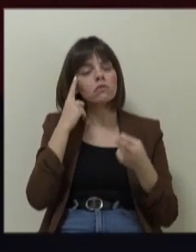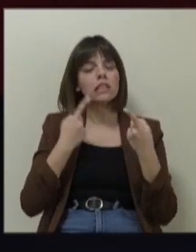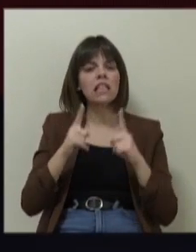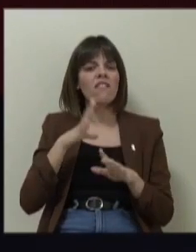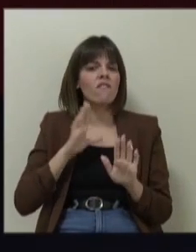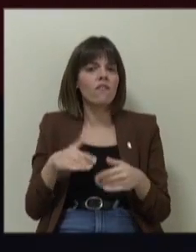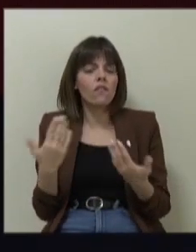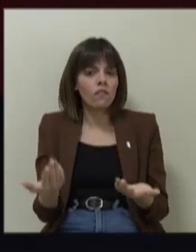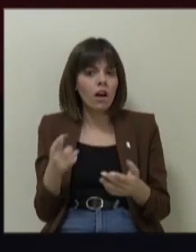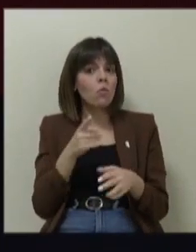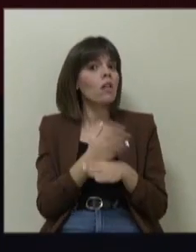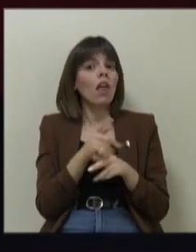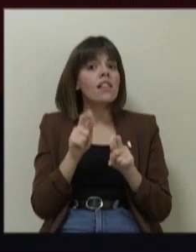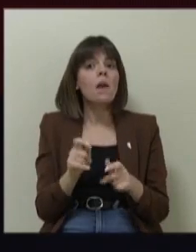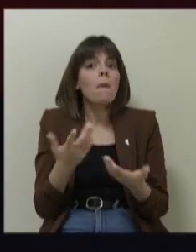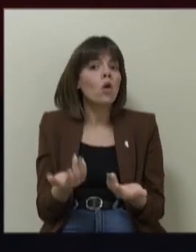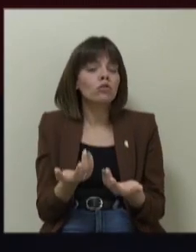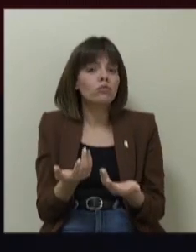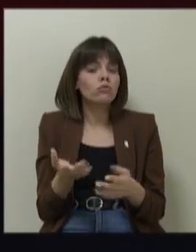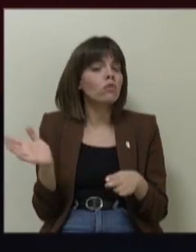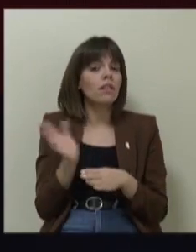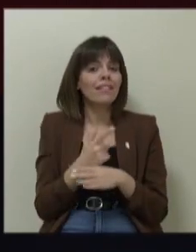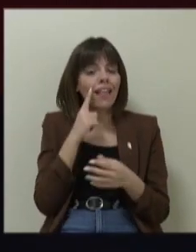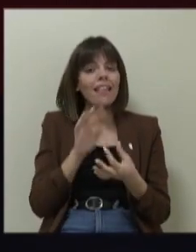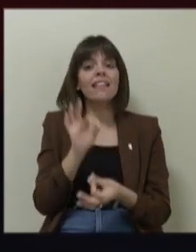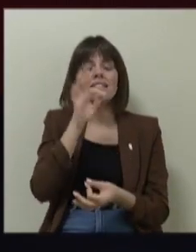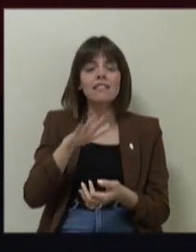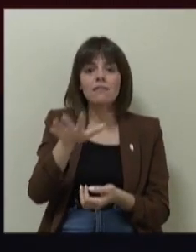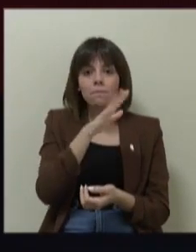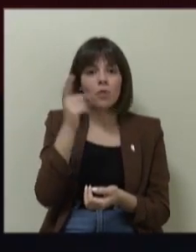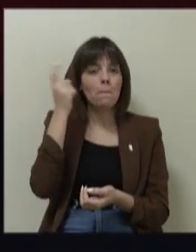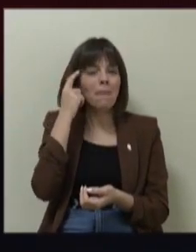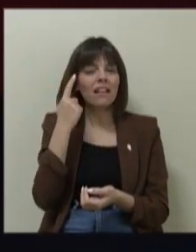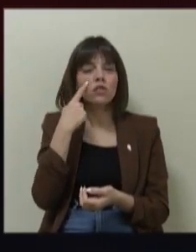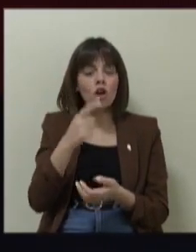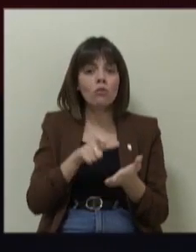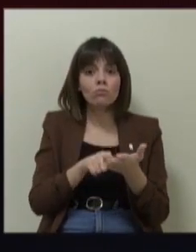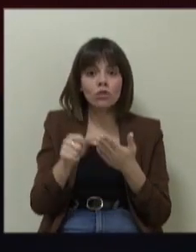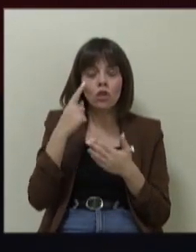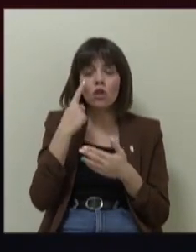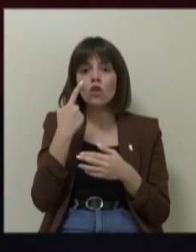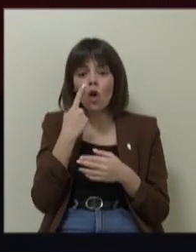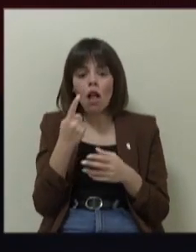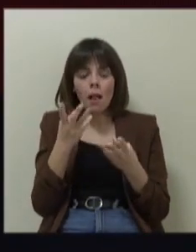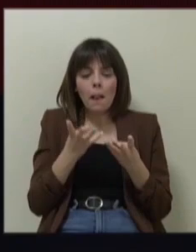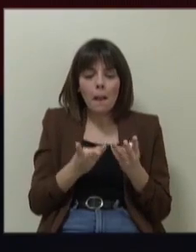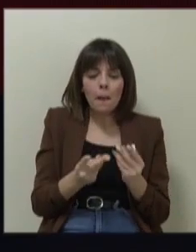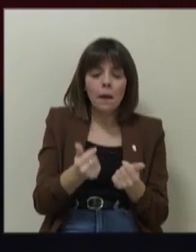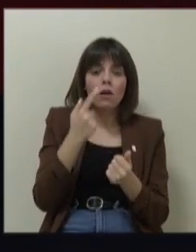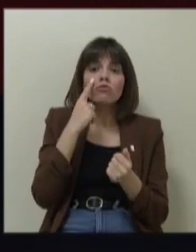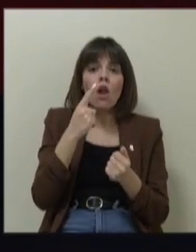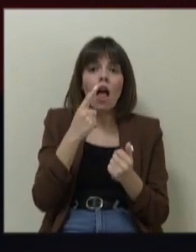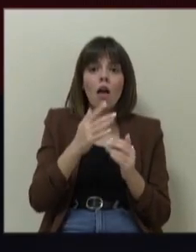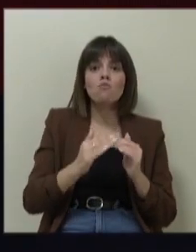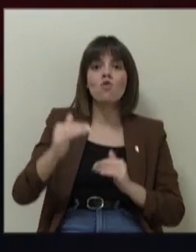zekiyiz. Bunu neden yapamıyoruz? Çünkü beynimiz bunu yapabilecek bütün uzuvlarını yitirilerek